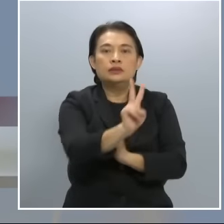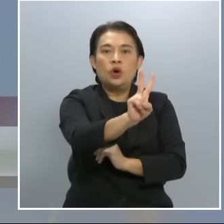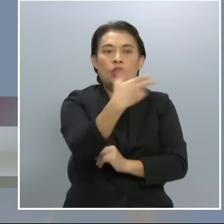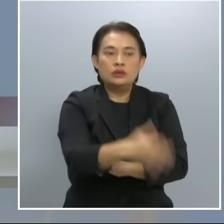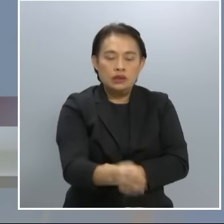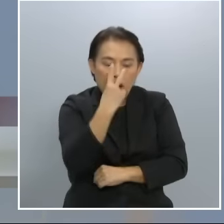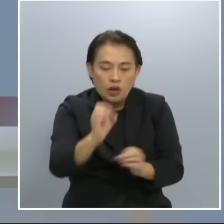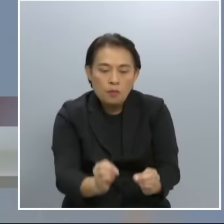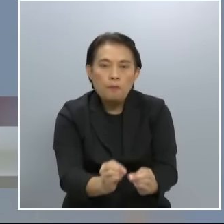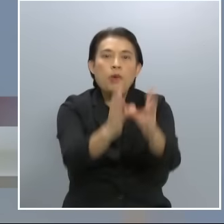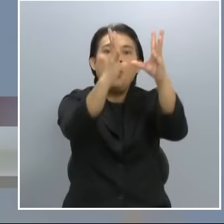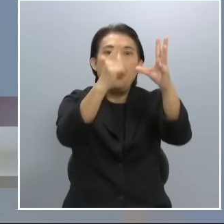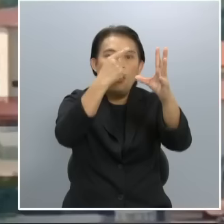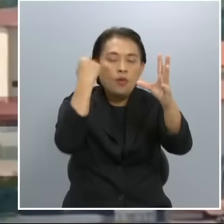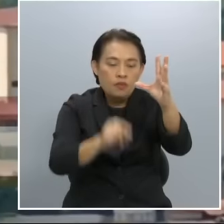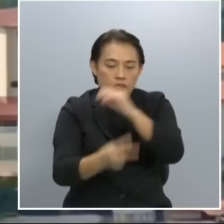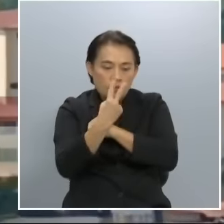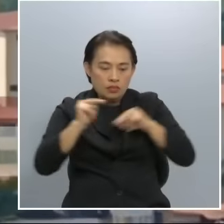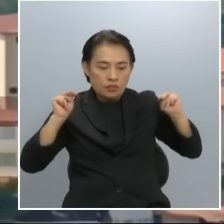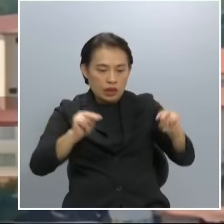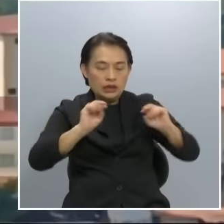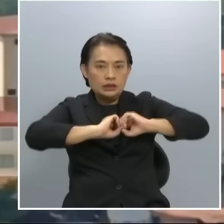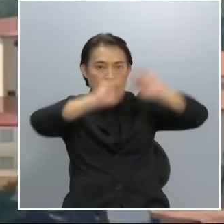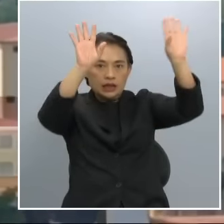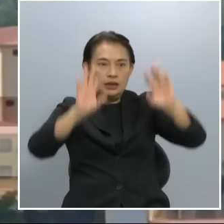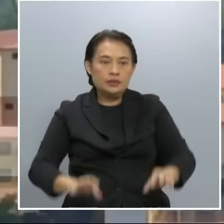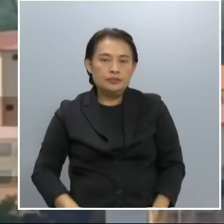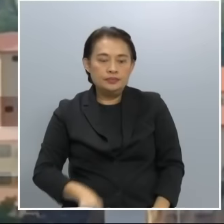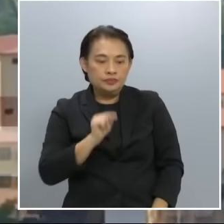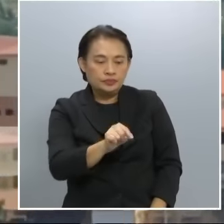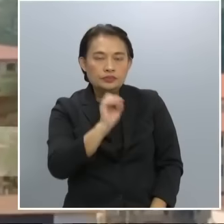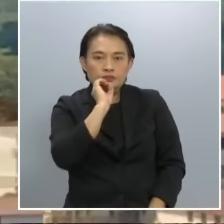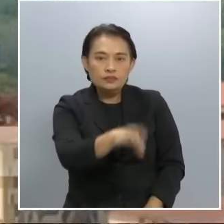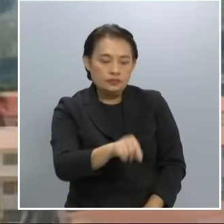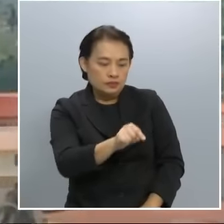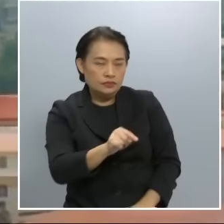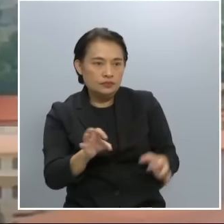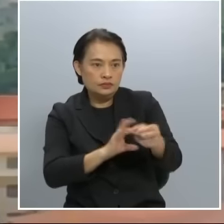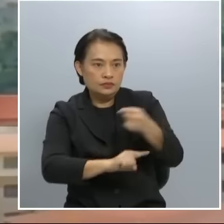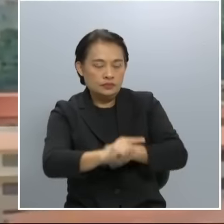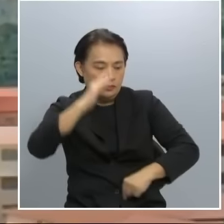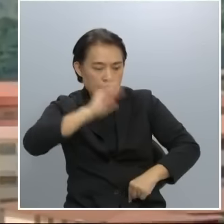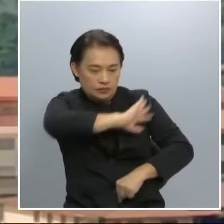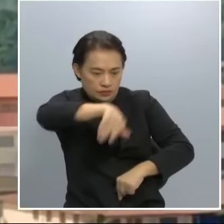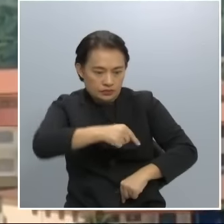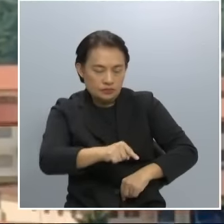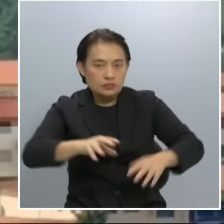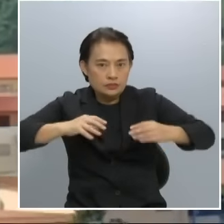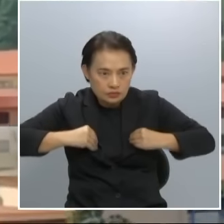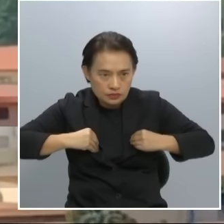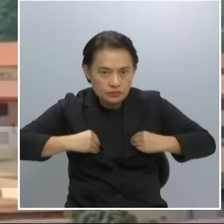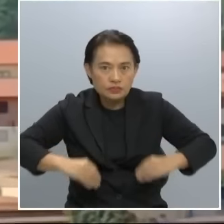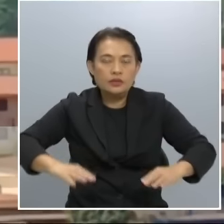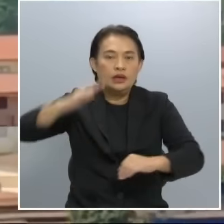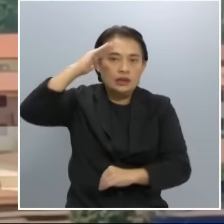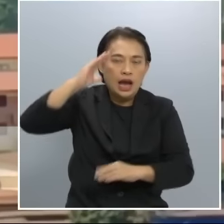องกำลังทหารกะเหรี่ยงส่งสัญญาณให้ทหารเมียนมาทั้งหมดยอมจำนนและวางอาวุธเข้ามอบตัวแต่ทหารเมียนมาไม่ย